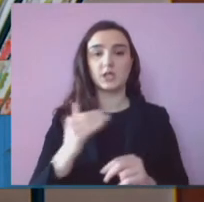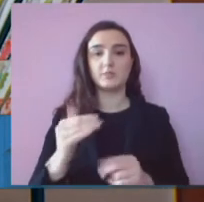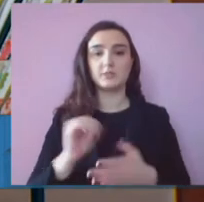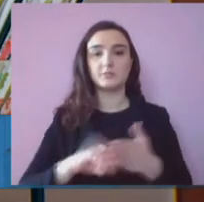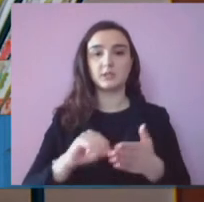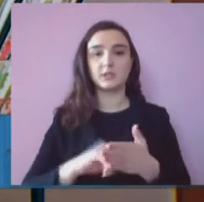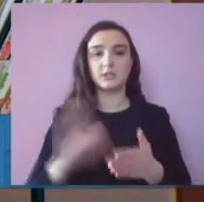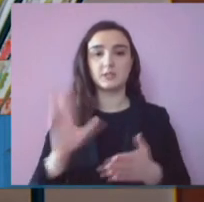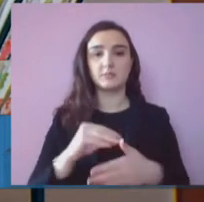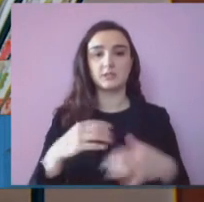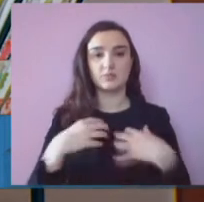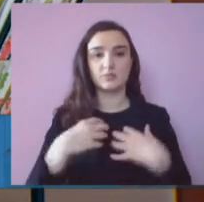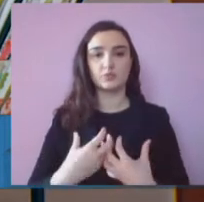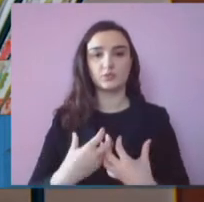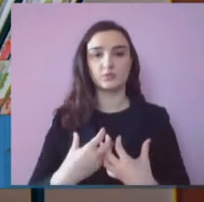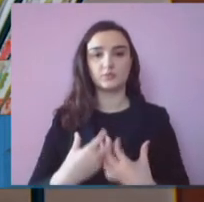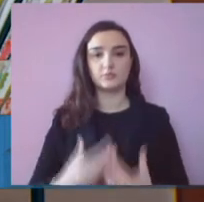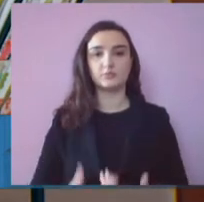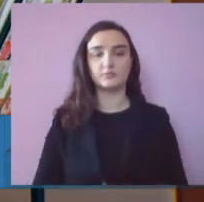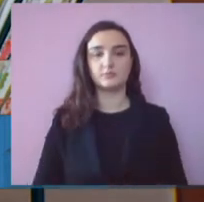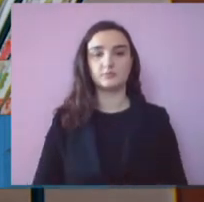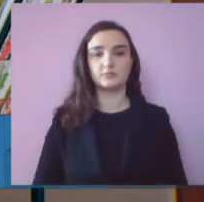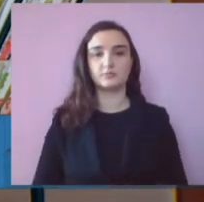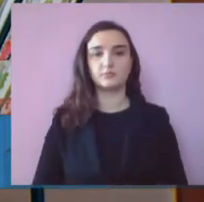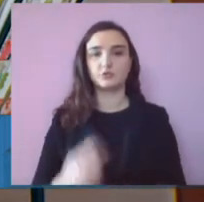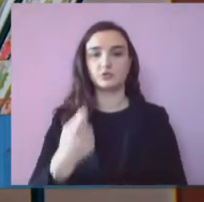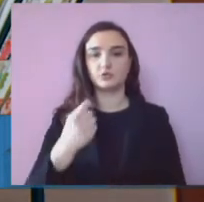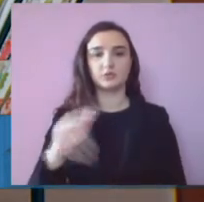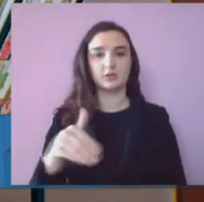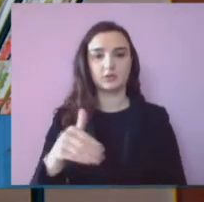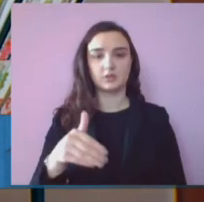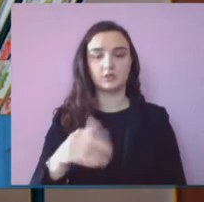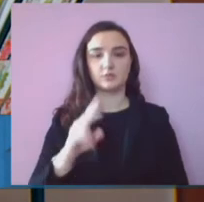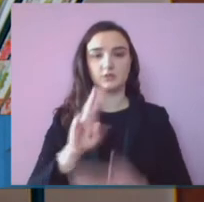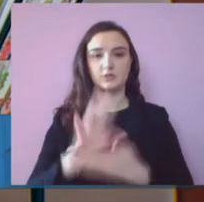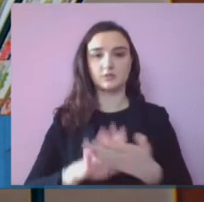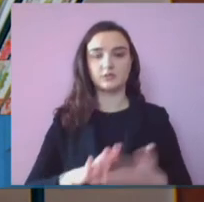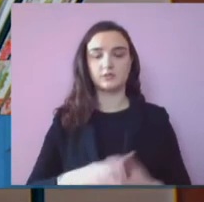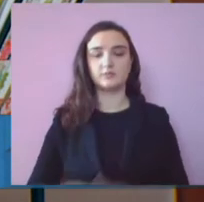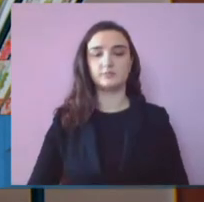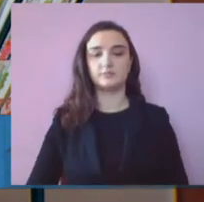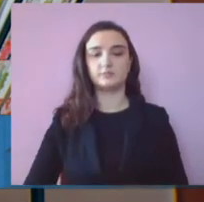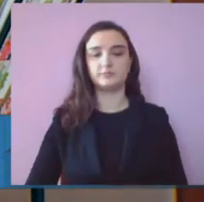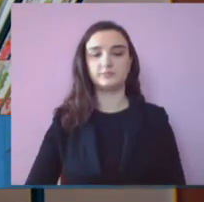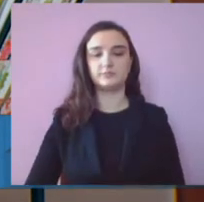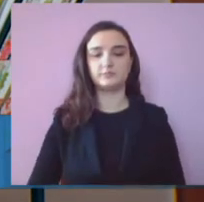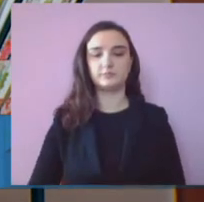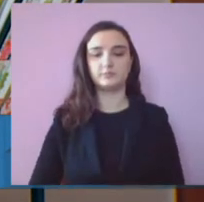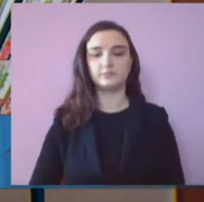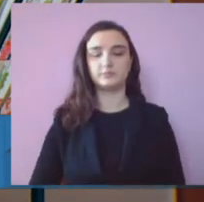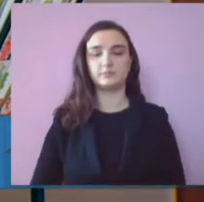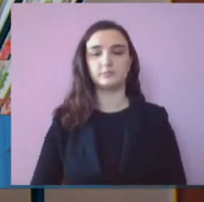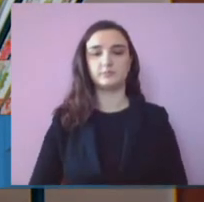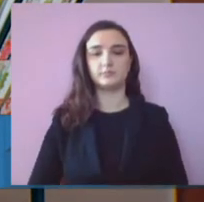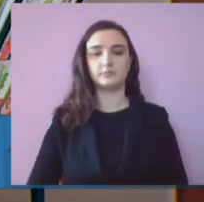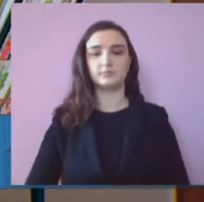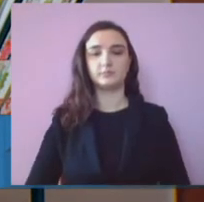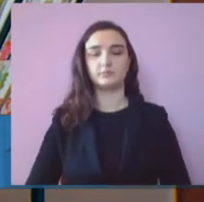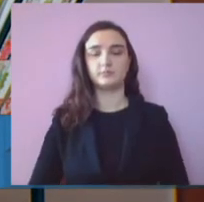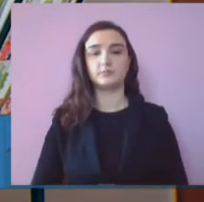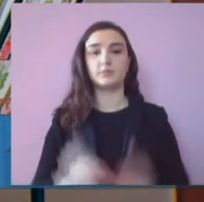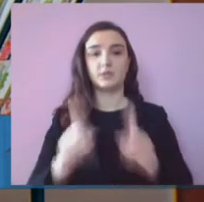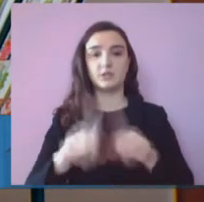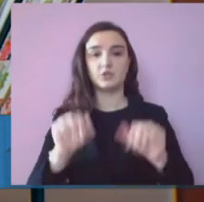სამწუხაროდ ცოტა არ არის უკაცრავად და ასეთ შეიძლება იყოს სხვადასხვა